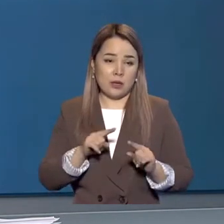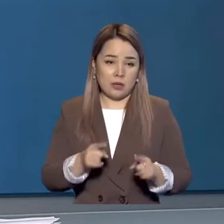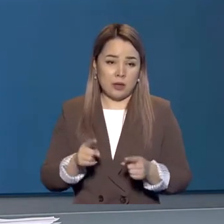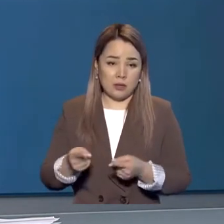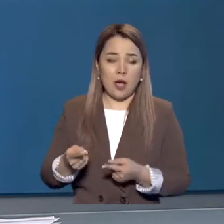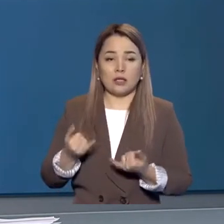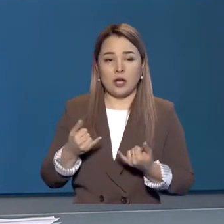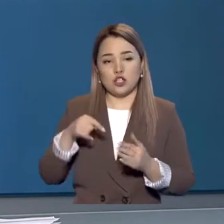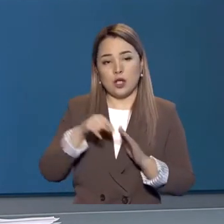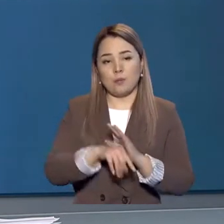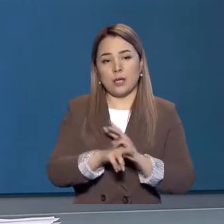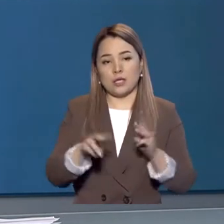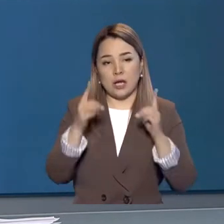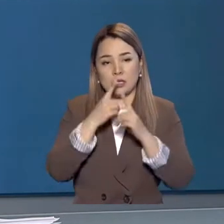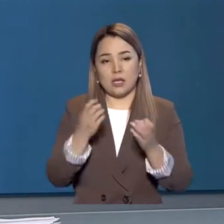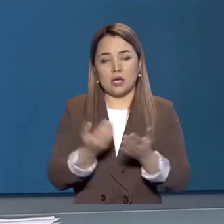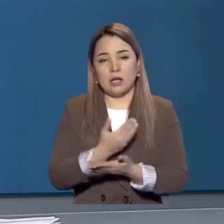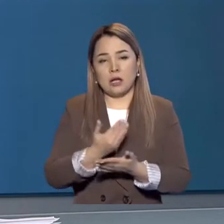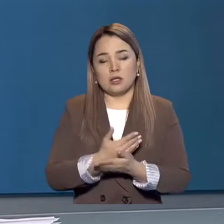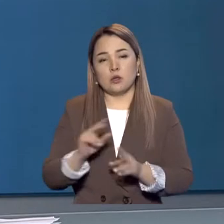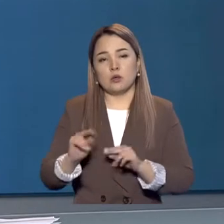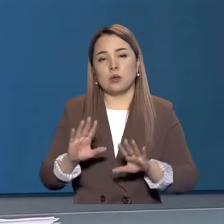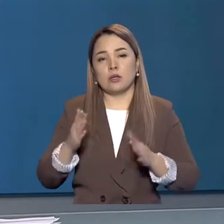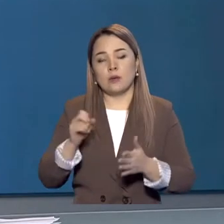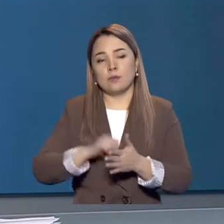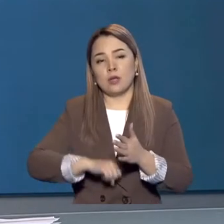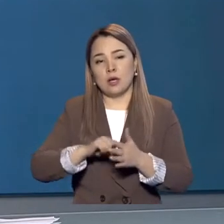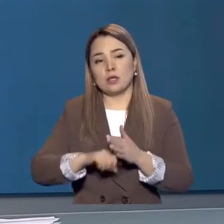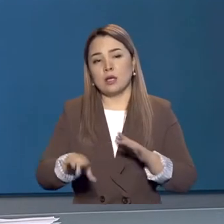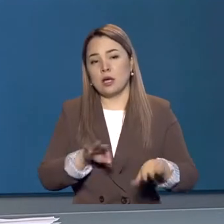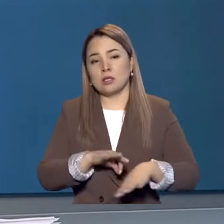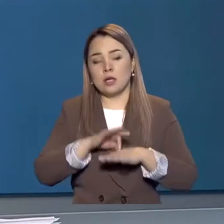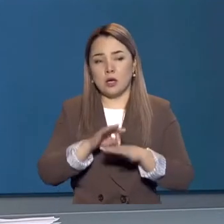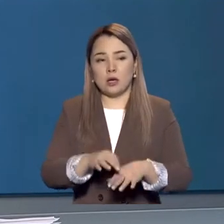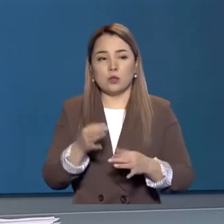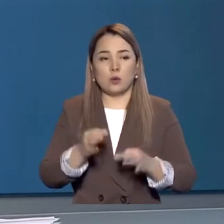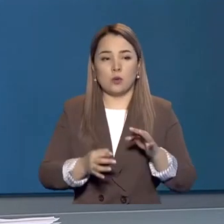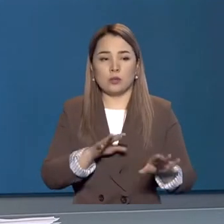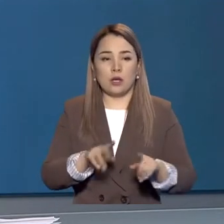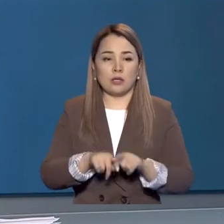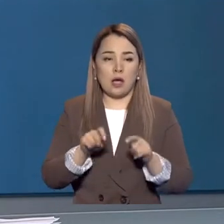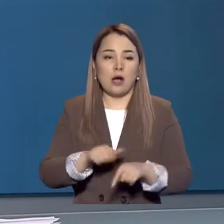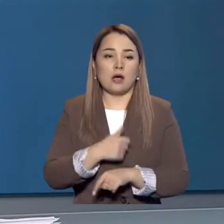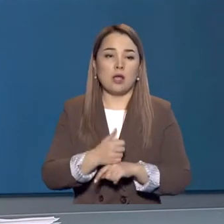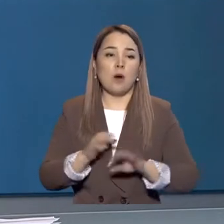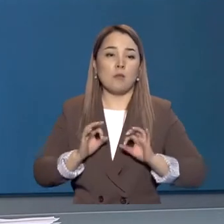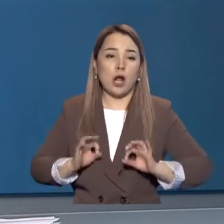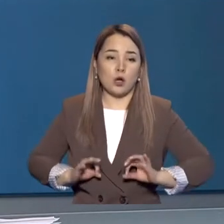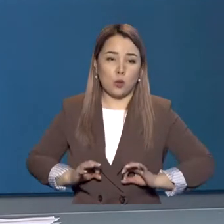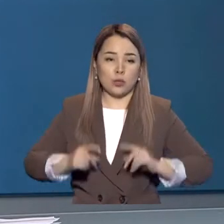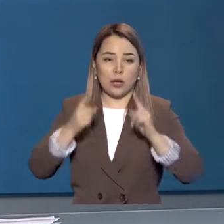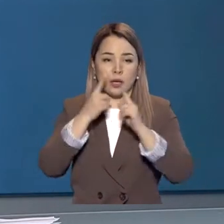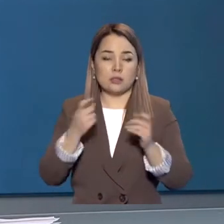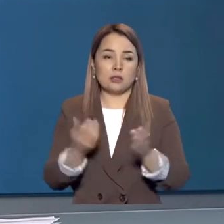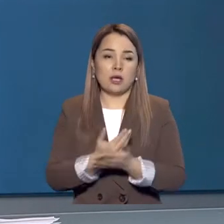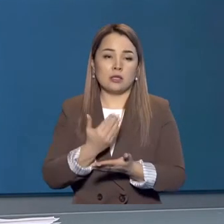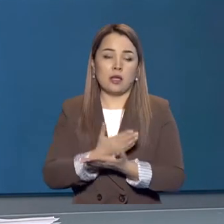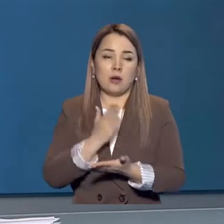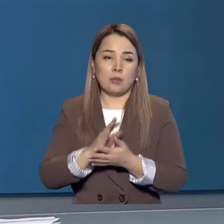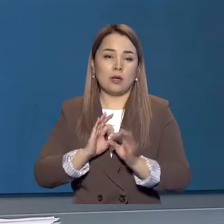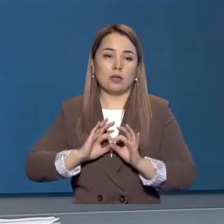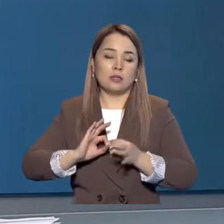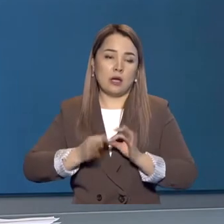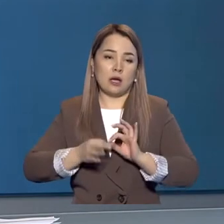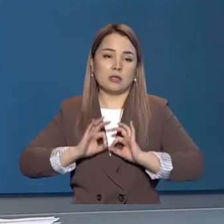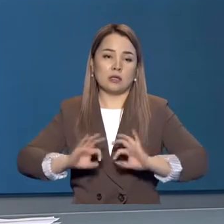істер министрлігі хабарлады. Қаңтар оқиғасына байланысты қозғалған қылмыстық істер туралы бас прокуратурада мәлімдеме жасады. Толығырақ